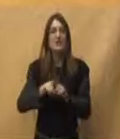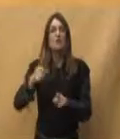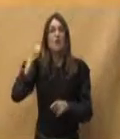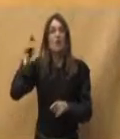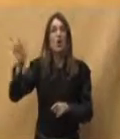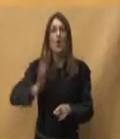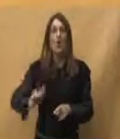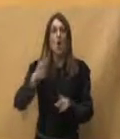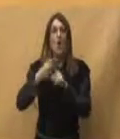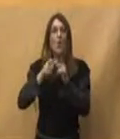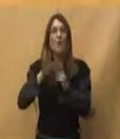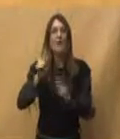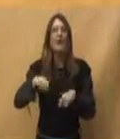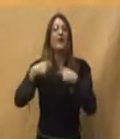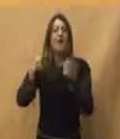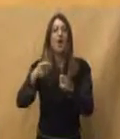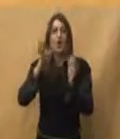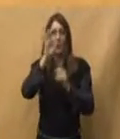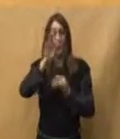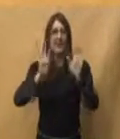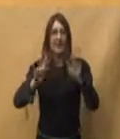gospodina Kulijera, ipak ću dati mobitel